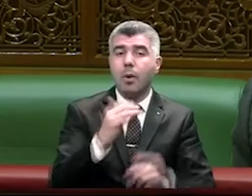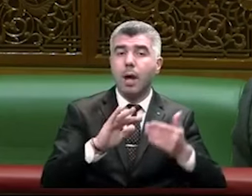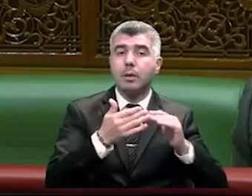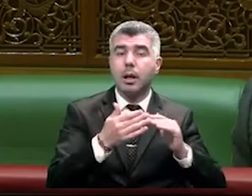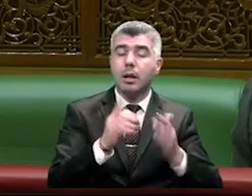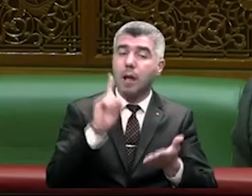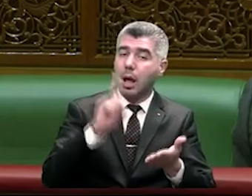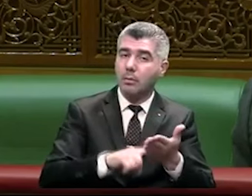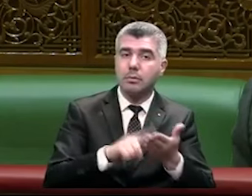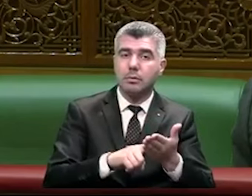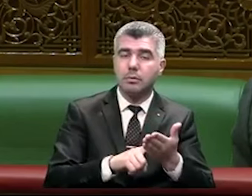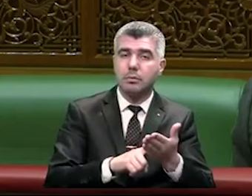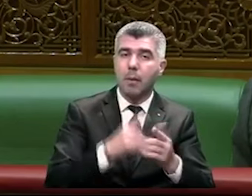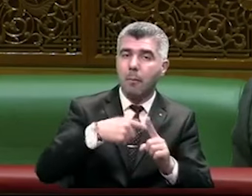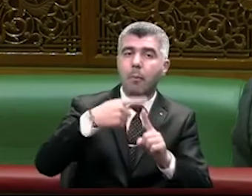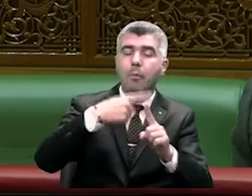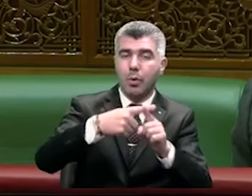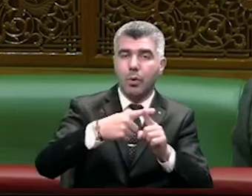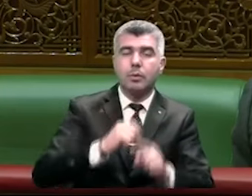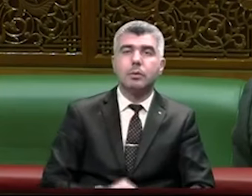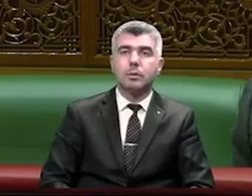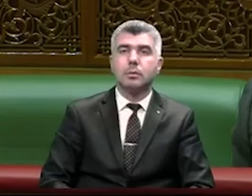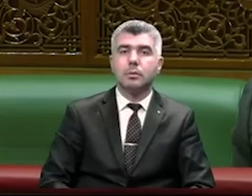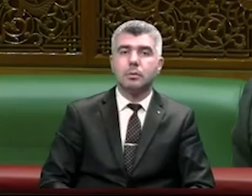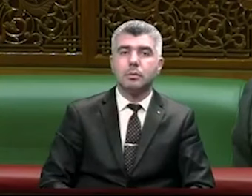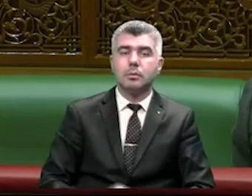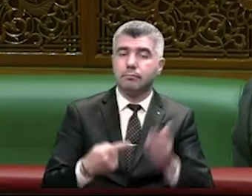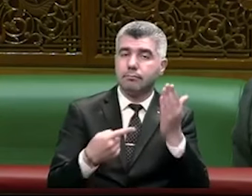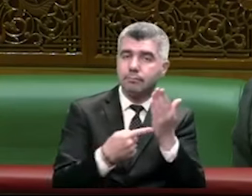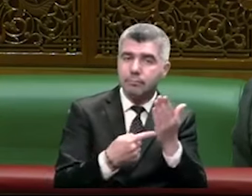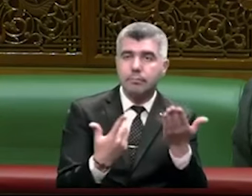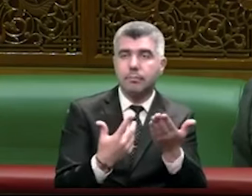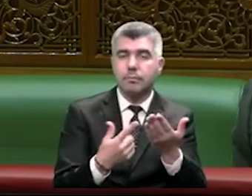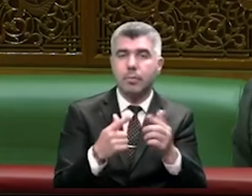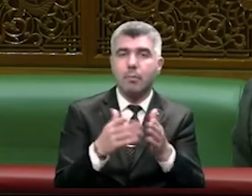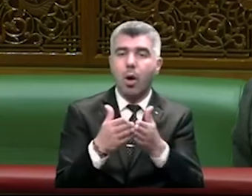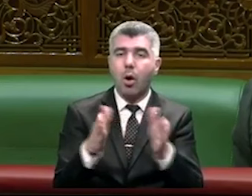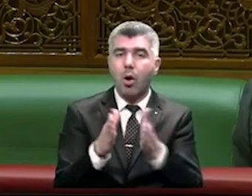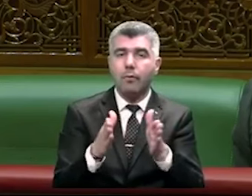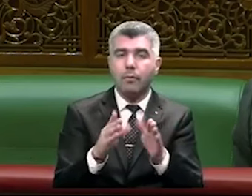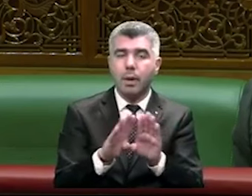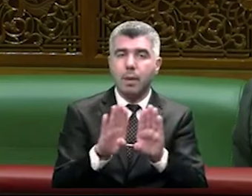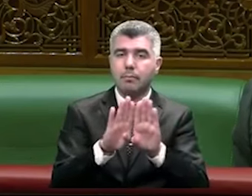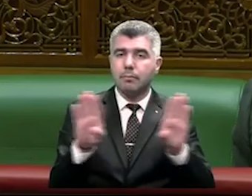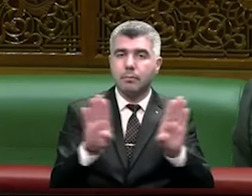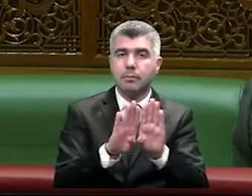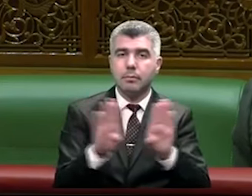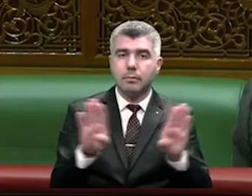مهم وفي نفس الوقت الخدمات الالكترونيه مثل البوابات الالكترونيه كسهل